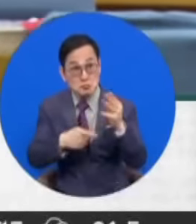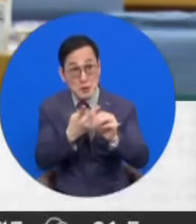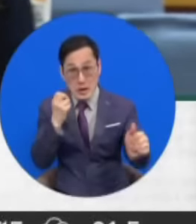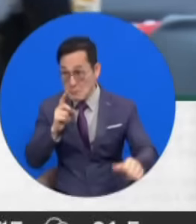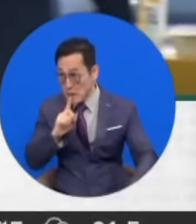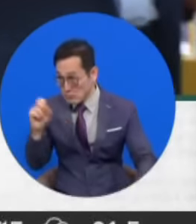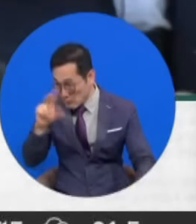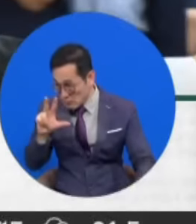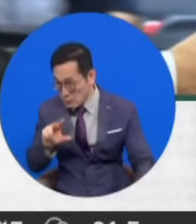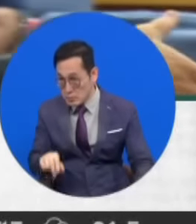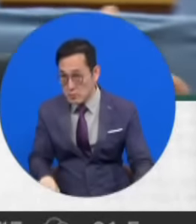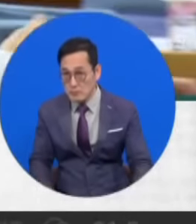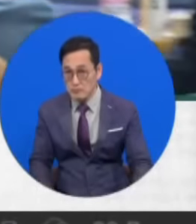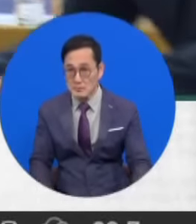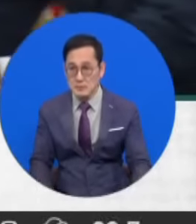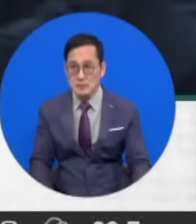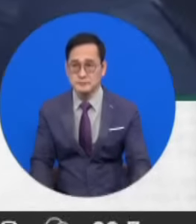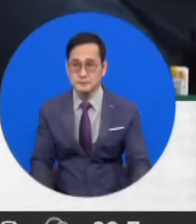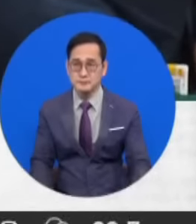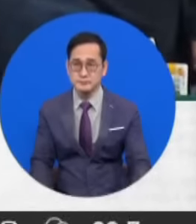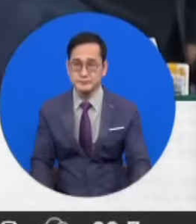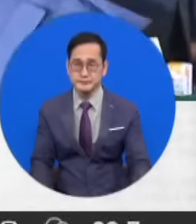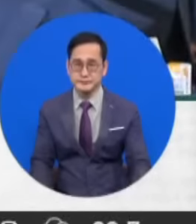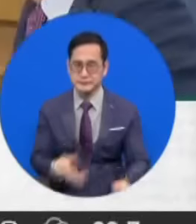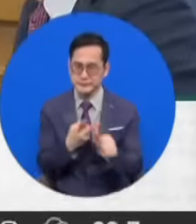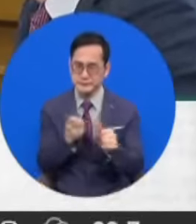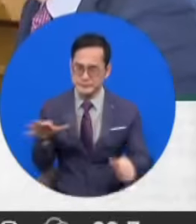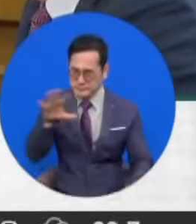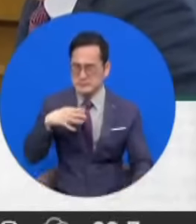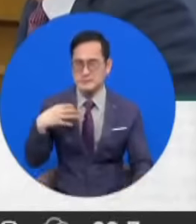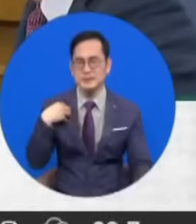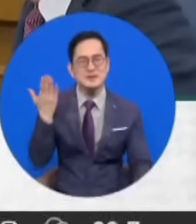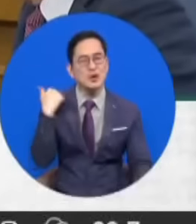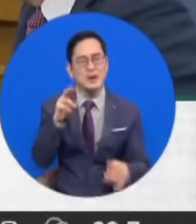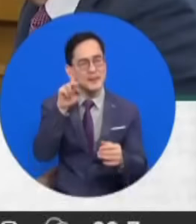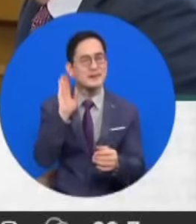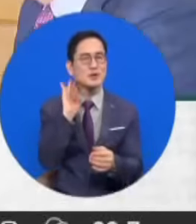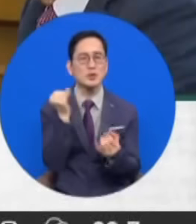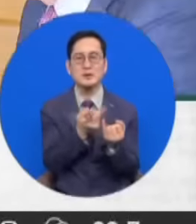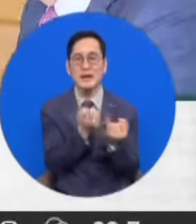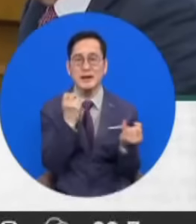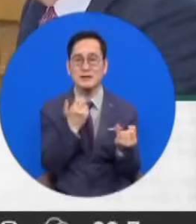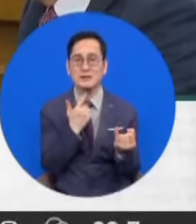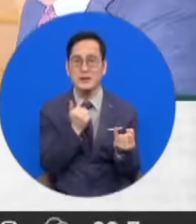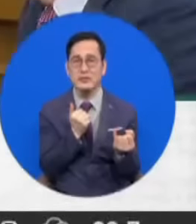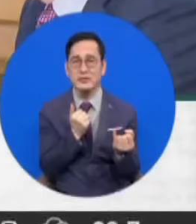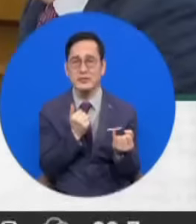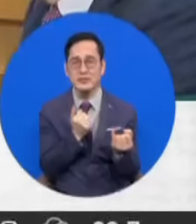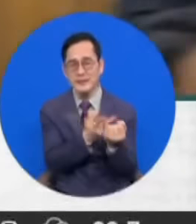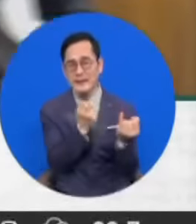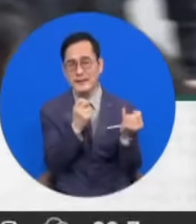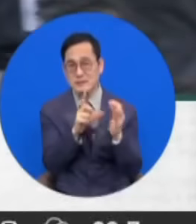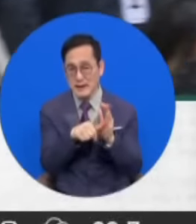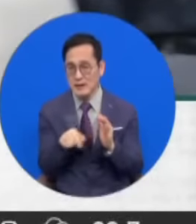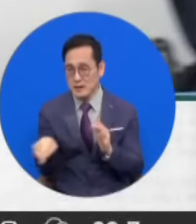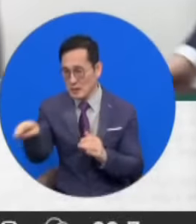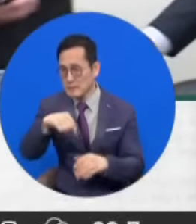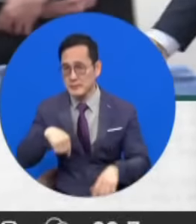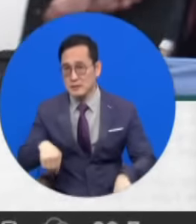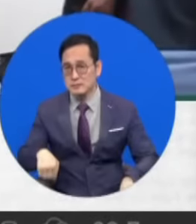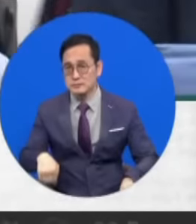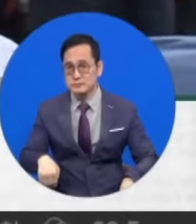탄핵으로의 책임으로부터 자유로울 수가 없습니다. 지금 나오신 분들 그 당시에도 다 당의 지도부들이었고 당의 대표적인 정치인이었는데 네.